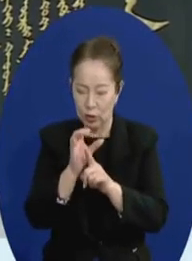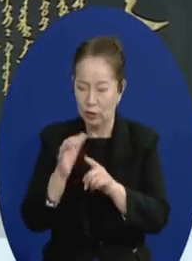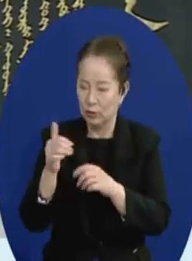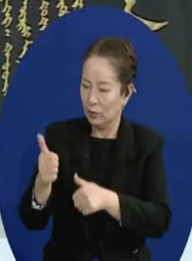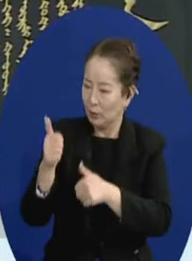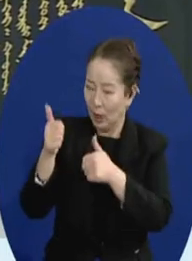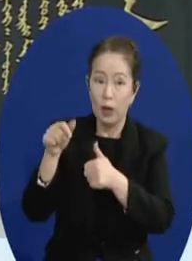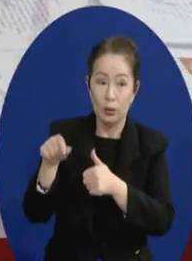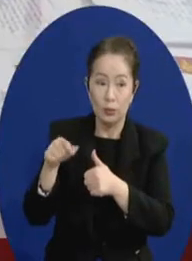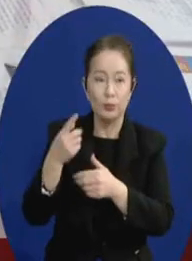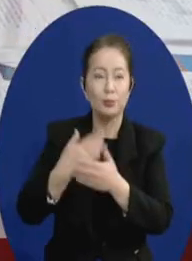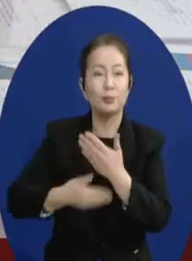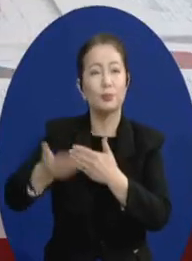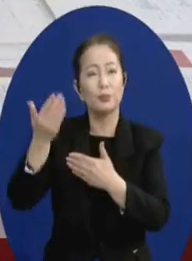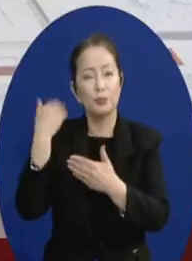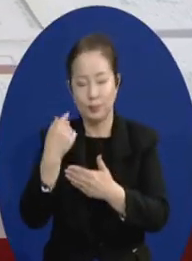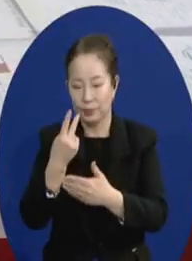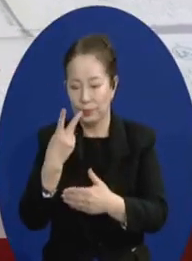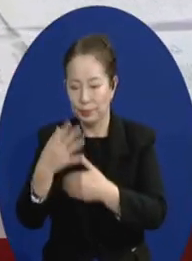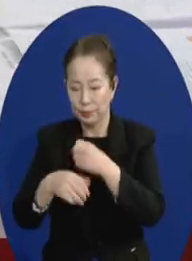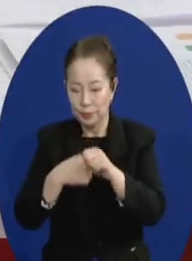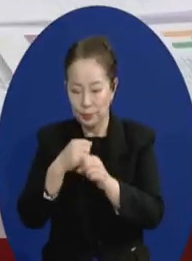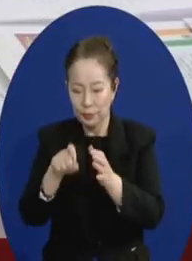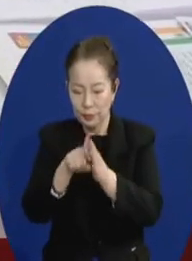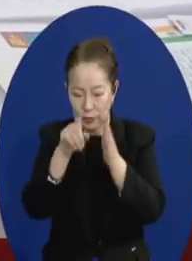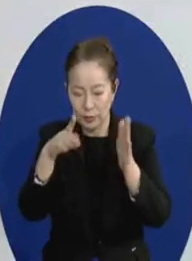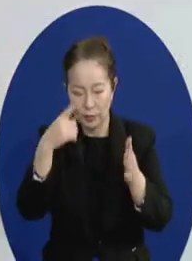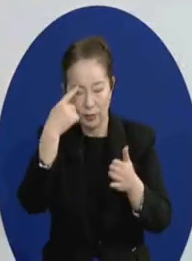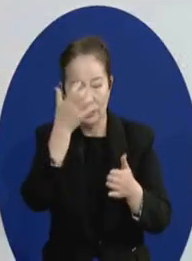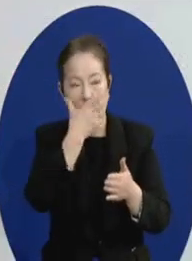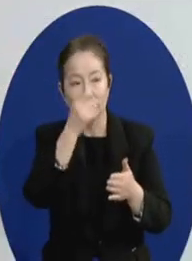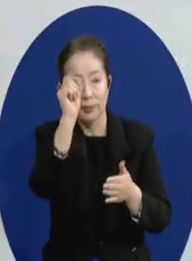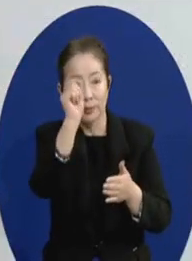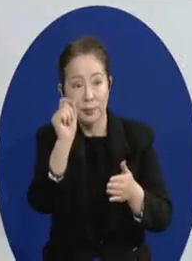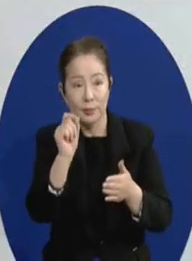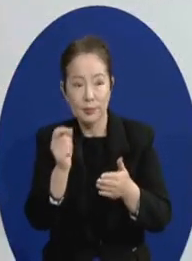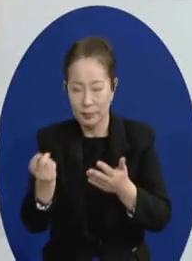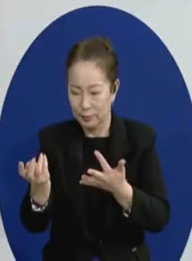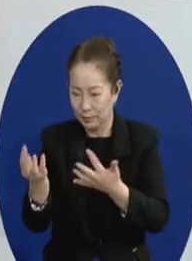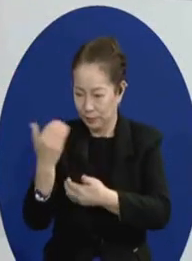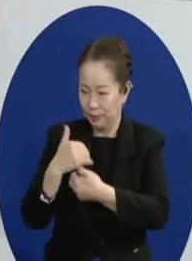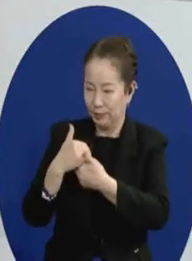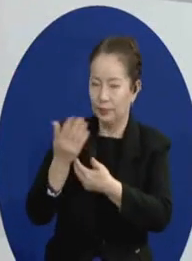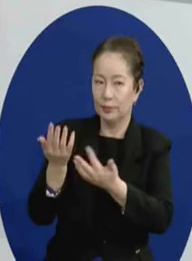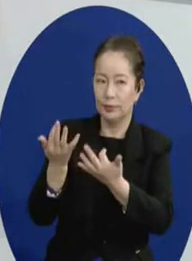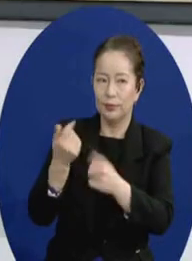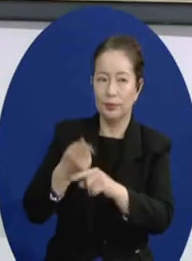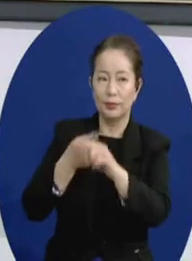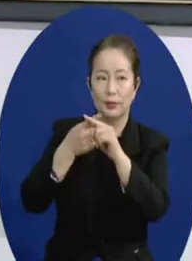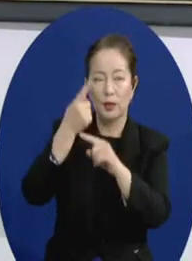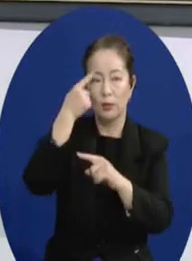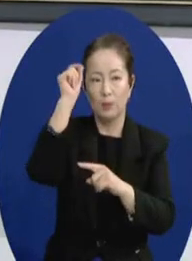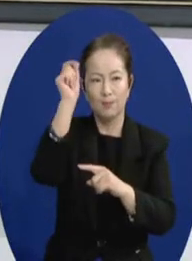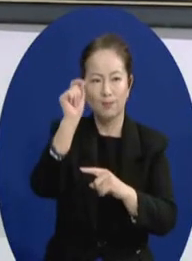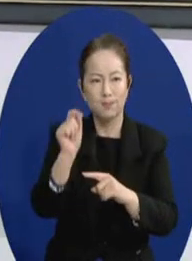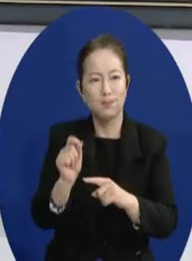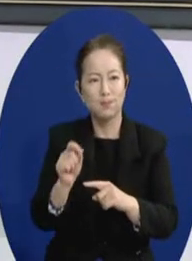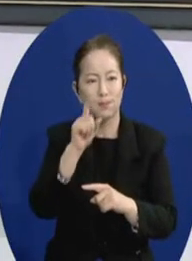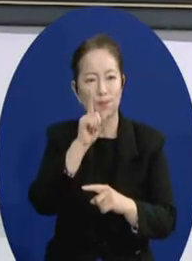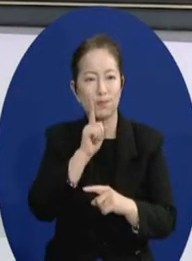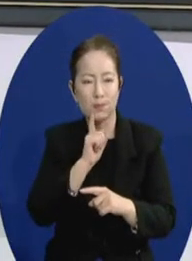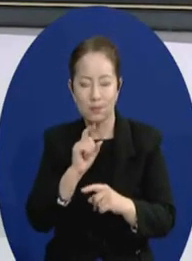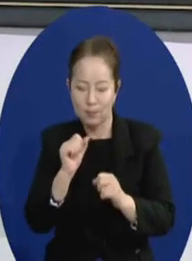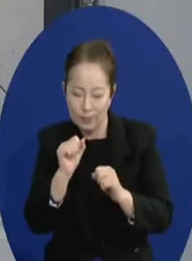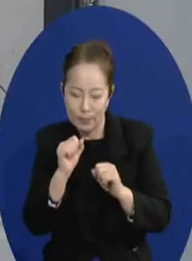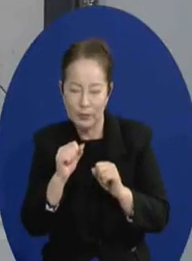болдог. Өнгөрсөн 25 жилийн хугацаанд Монголын сайхан бичгтэй уралдаанд оролцогчдын тоо эрчимтэй нэмэгдэж, босоо бичгэд эрэлт хүн бүхний